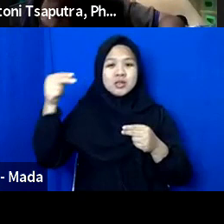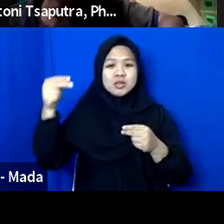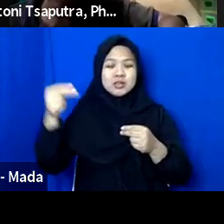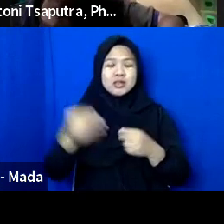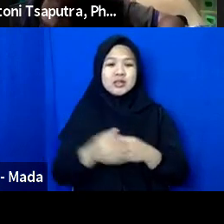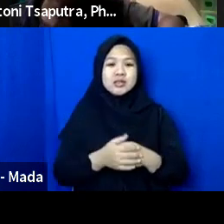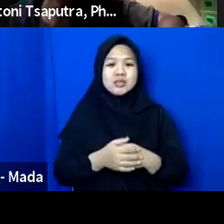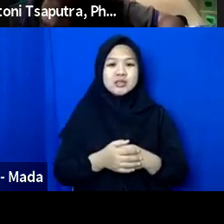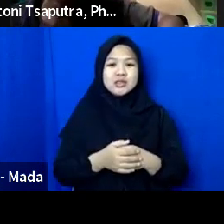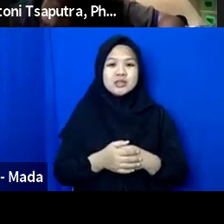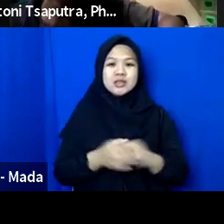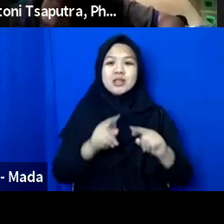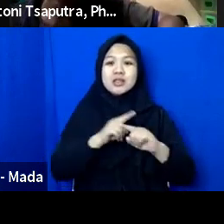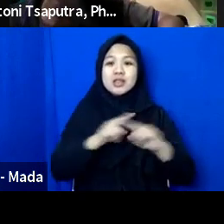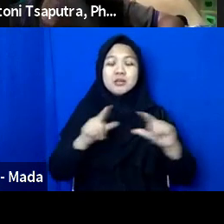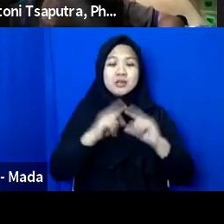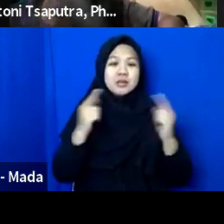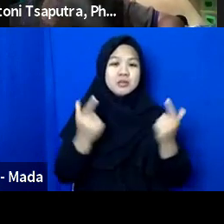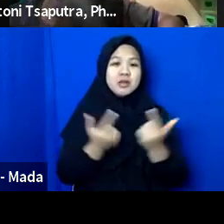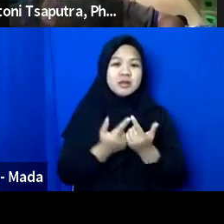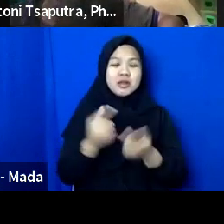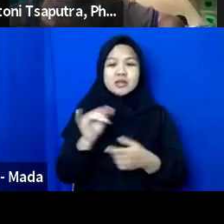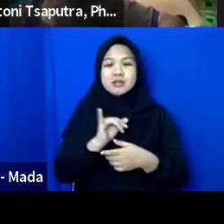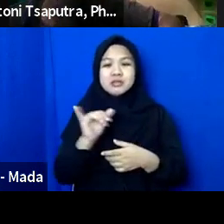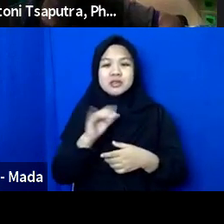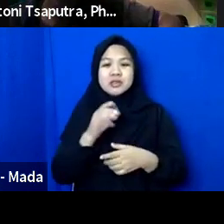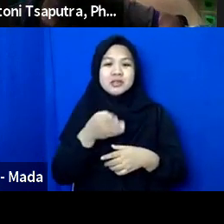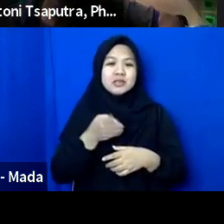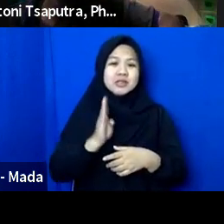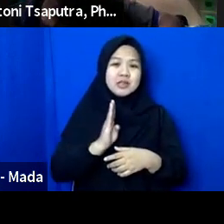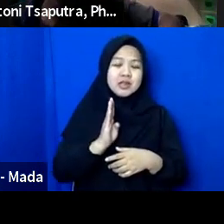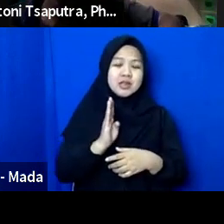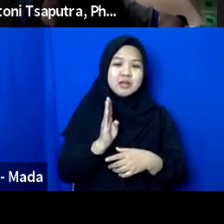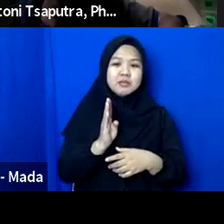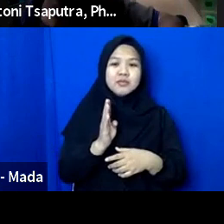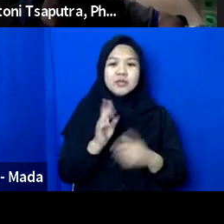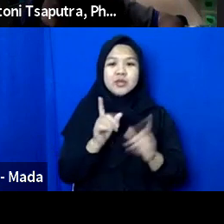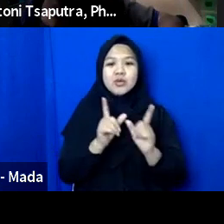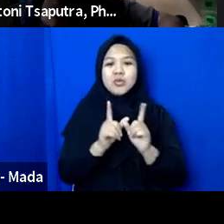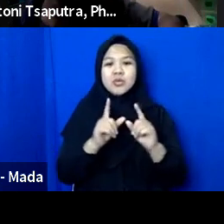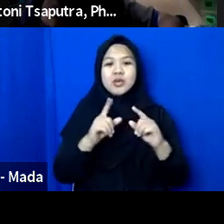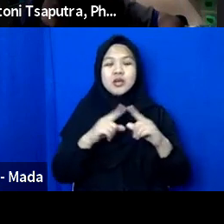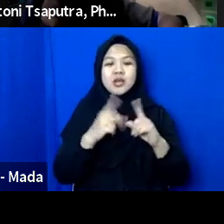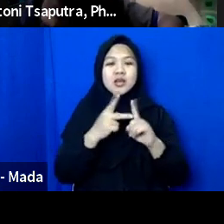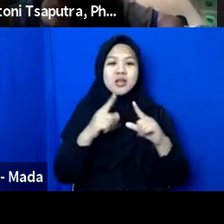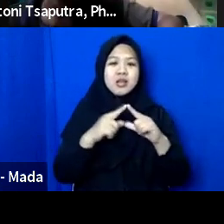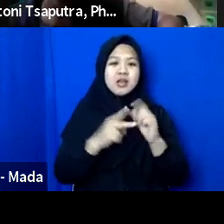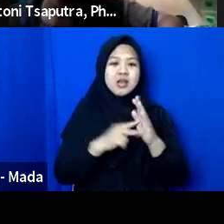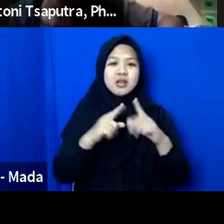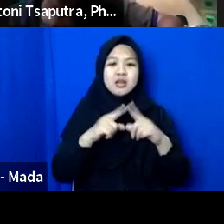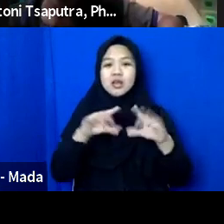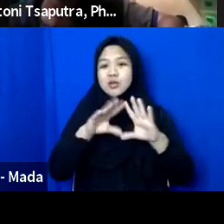ya begitu pikirannya gitu tapi lembaga-lembaga semacam asegap semacam Wahana inklusi semacam